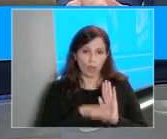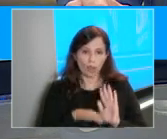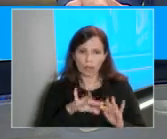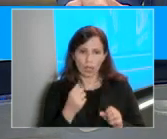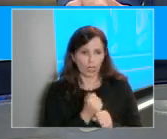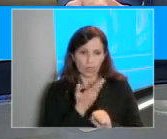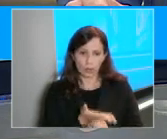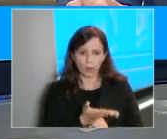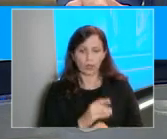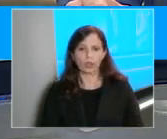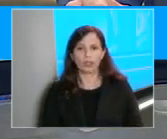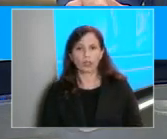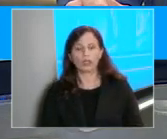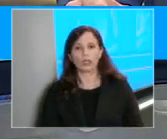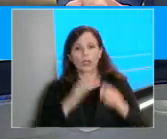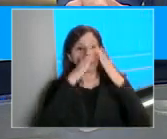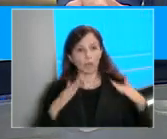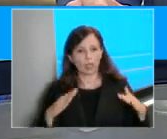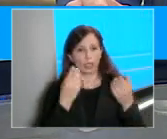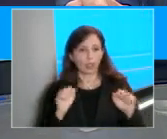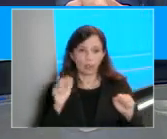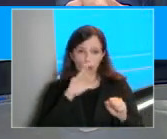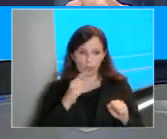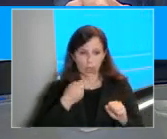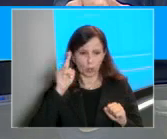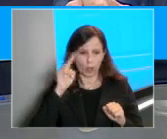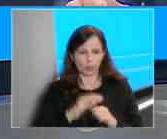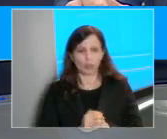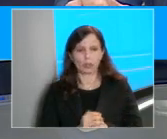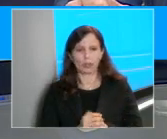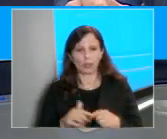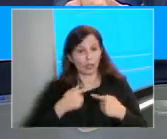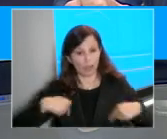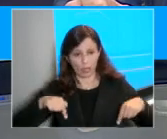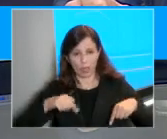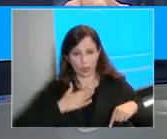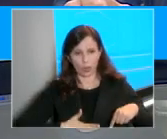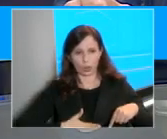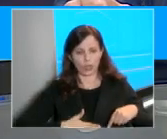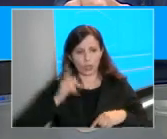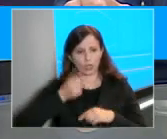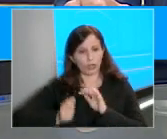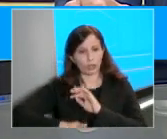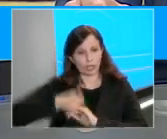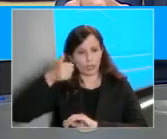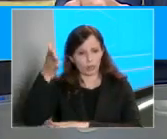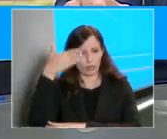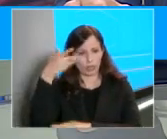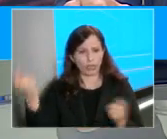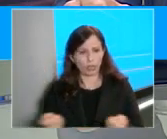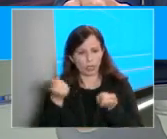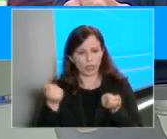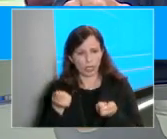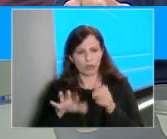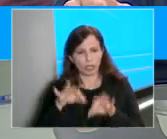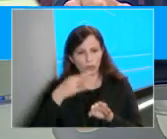יעשו, ומחנה הדמוקרטי מדבר הרבה יותר לדוגמה. מחר בהנחת המוצא היא שאנחנו רוצים וחייבים לנהל מדינה, קמפיין הבחירות של